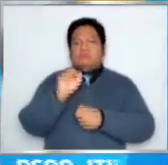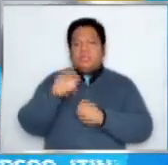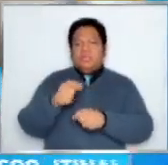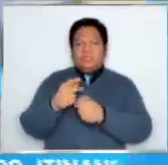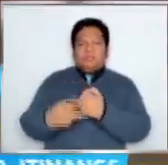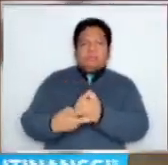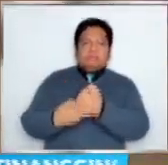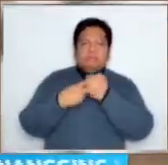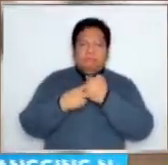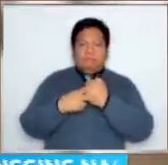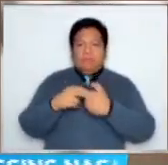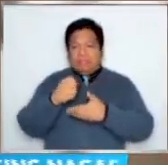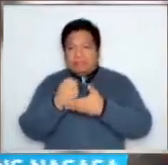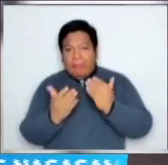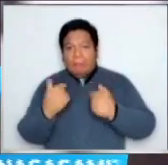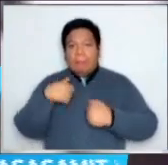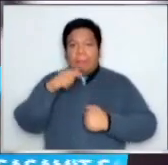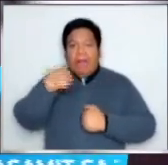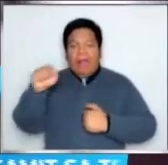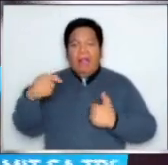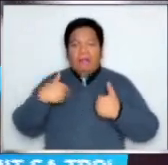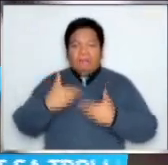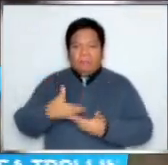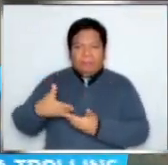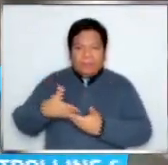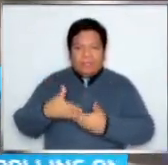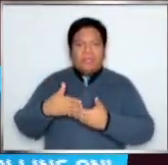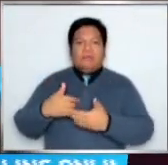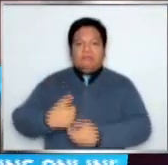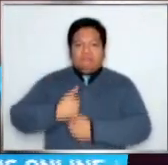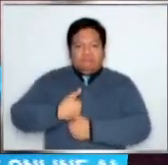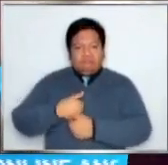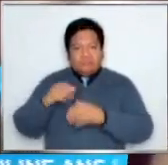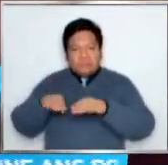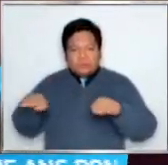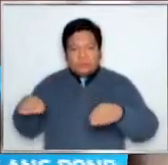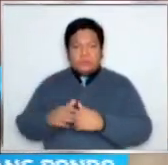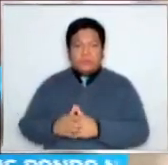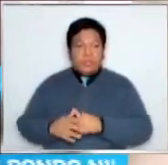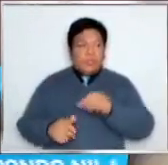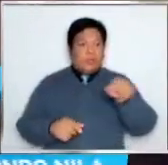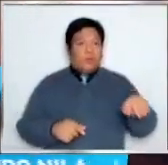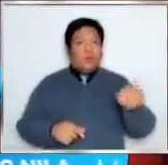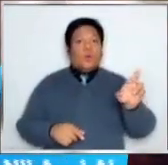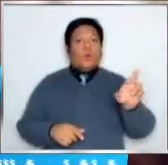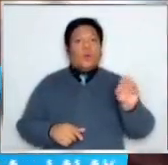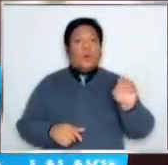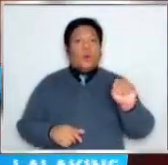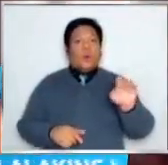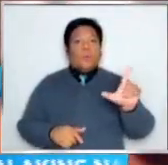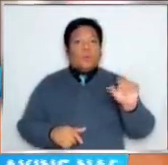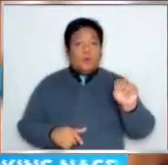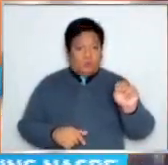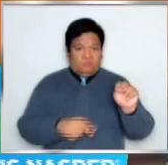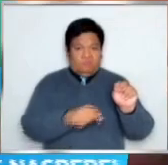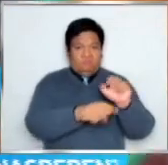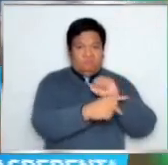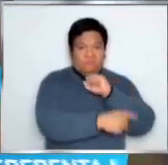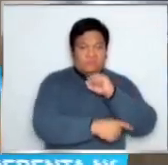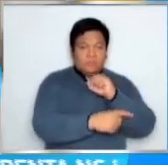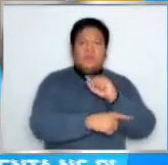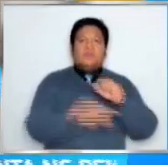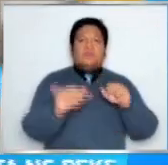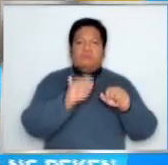bata. Sa San Jose, Romblon, pinasok ng tubig ang ilang bahay. Kaya ang ilang gamit, nagpalutang-lutang na. May kasama pang